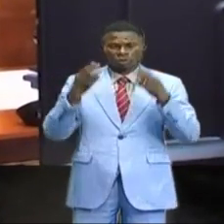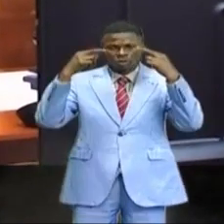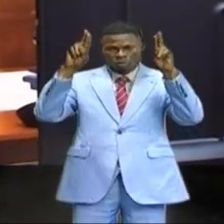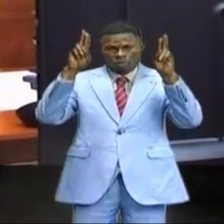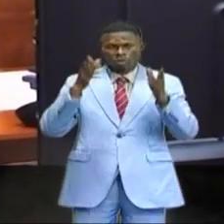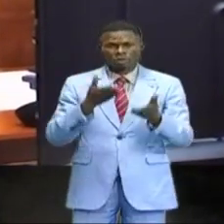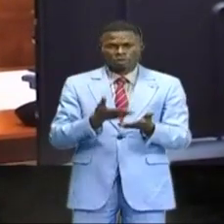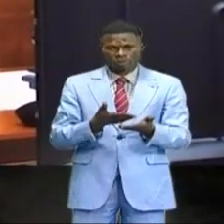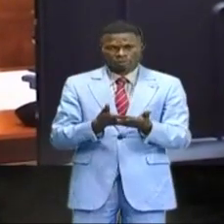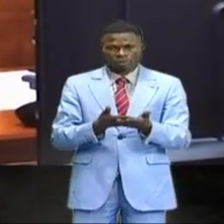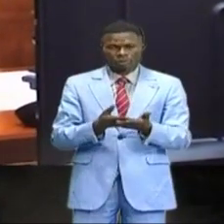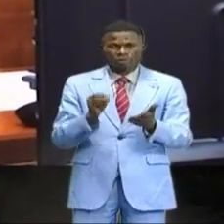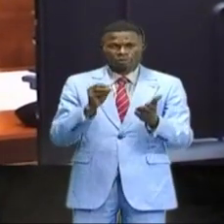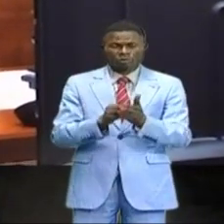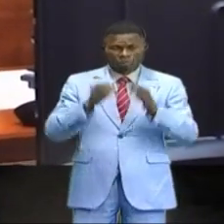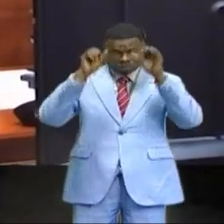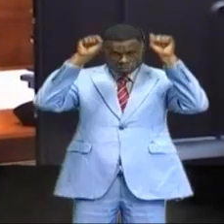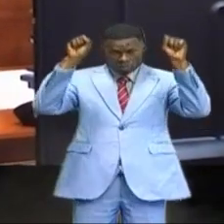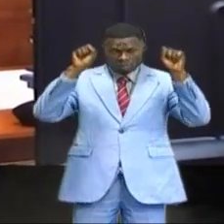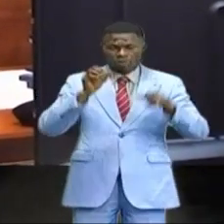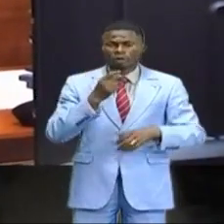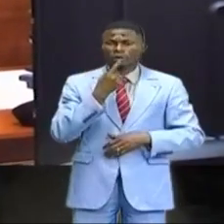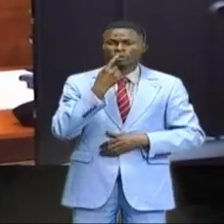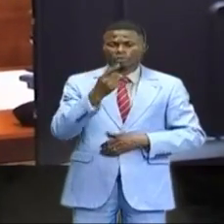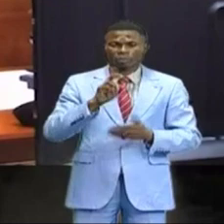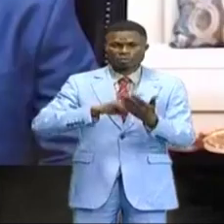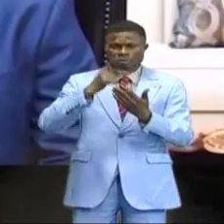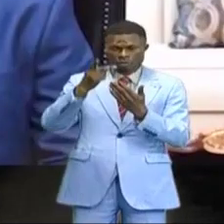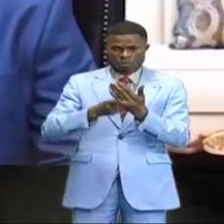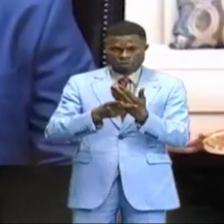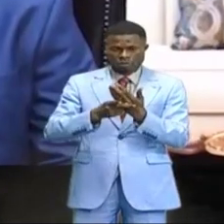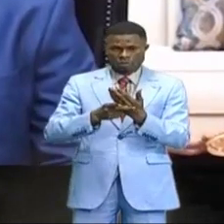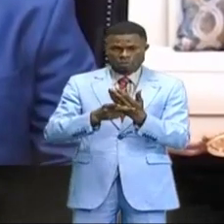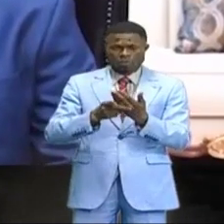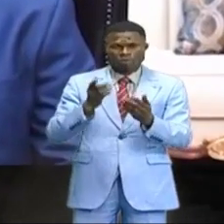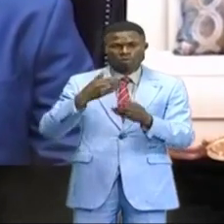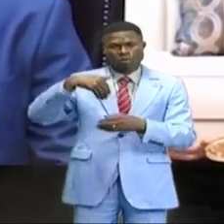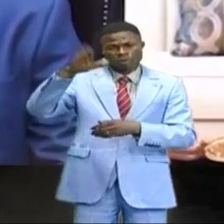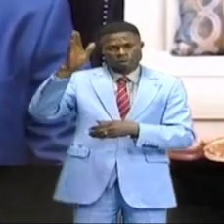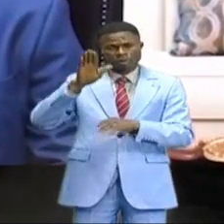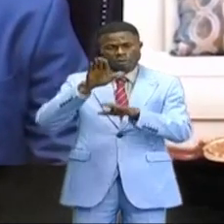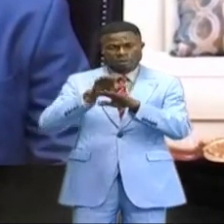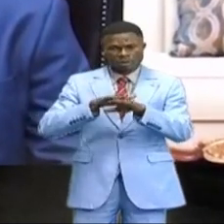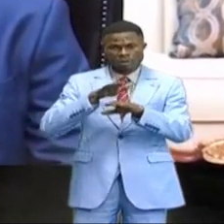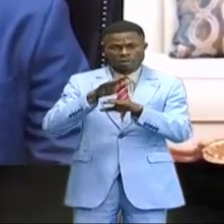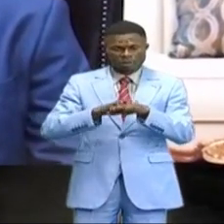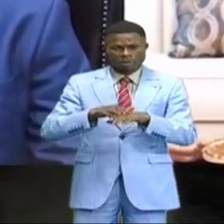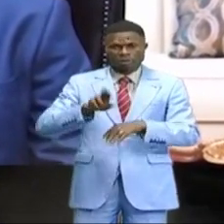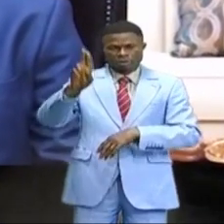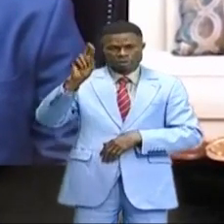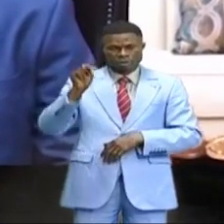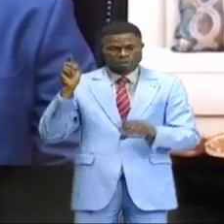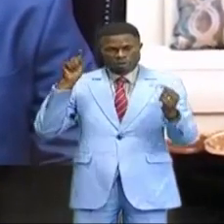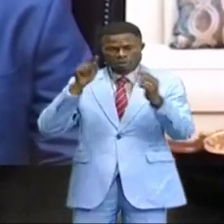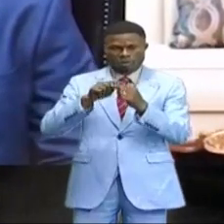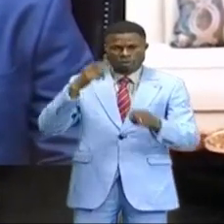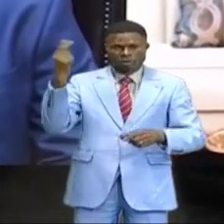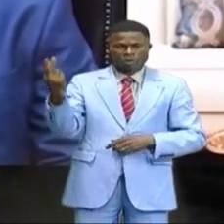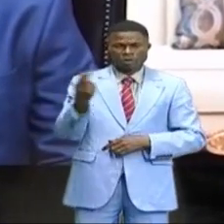réussites. Il a indiqué qu'un plan de retrait progressif et échelonné de la MONUSCO à l'horizon